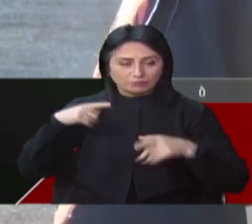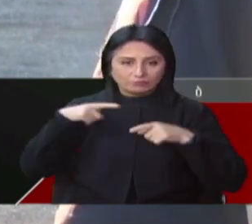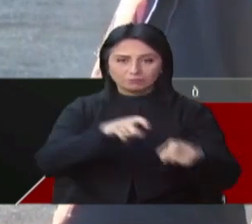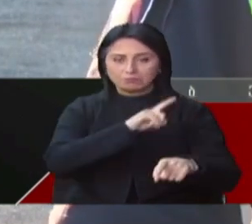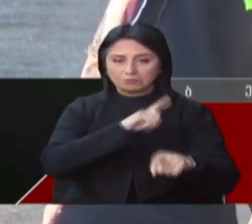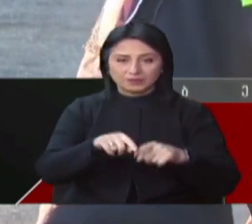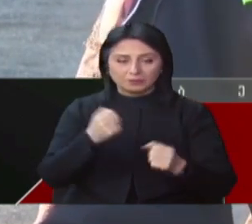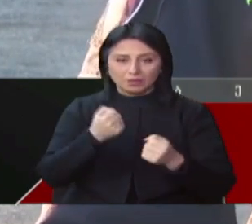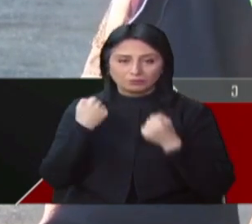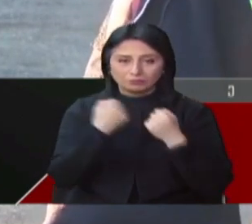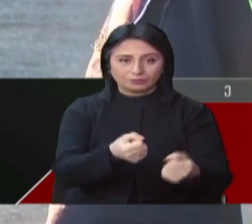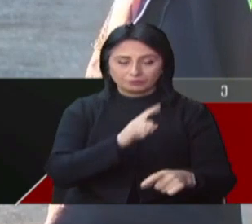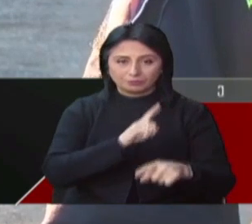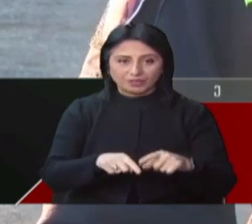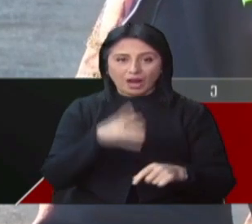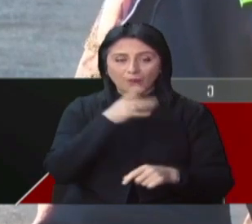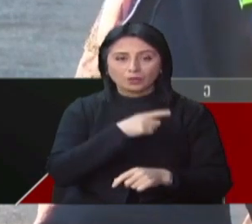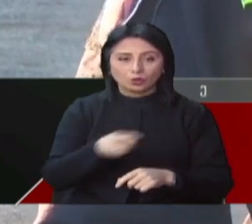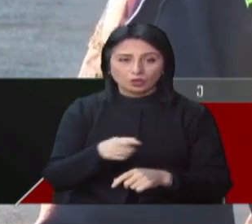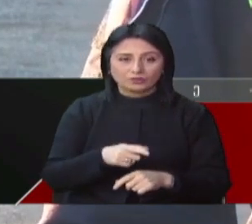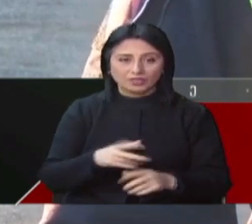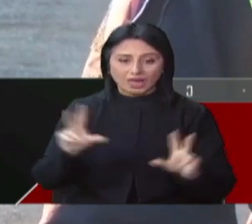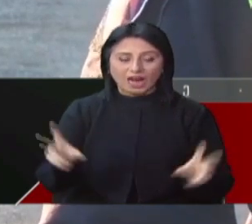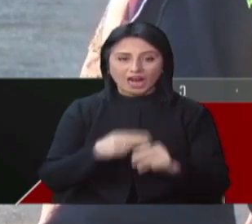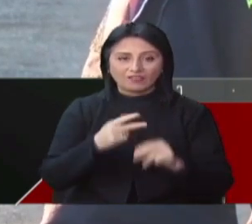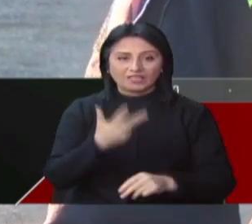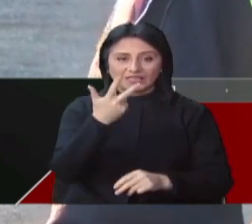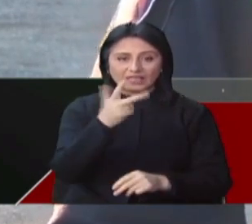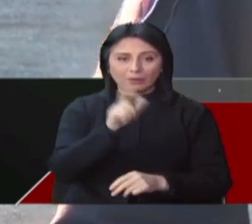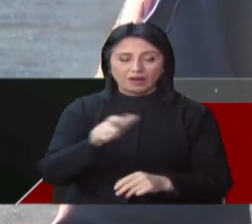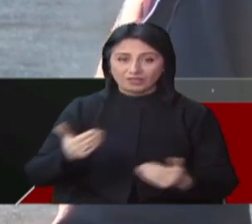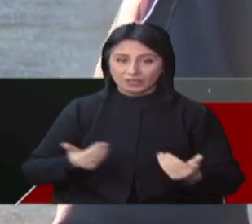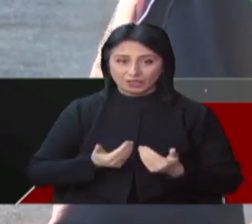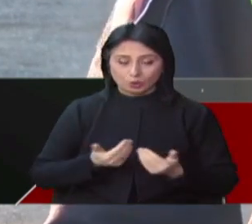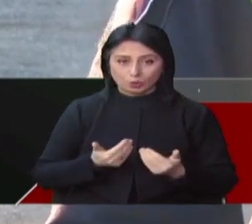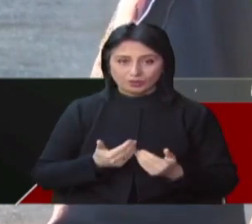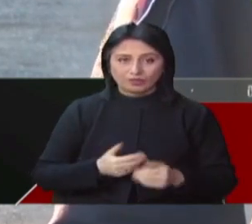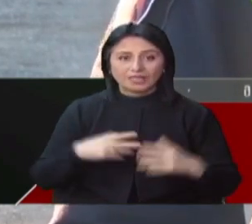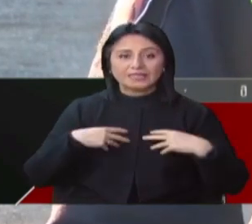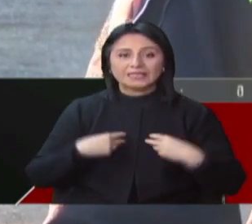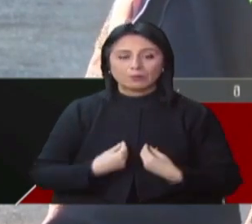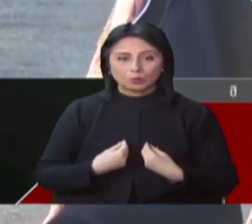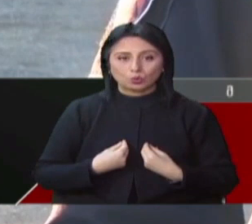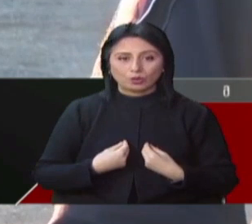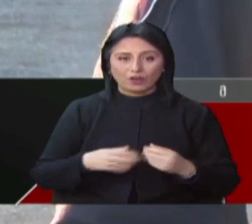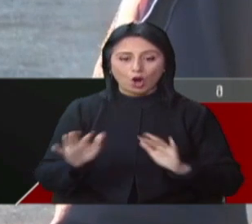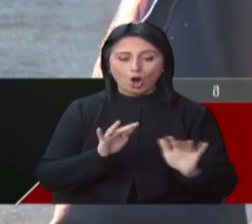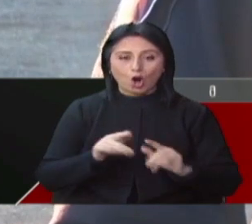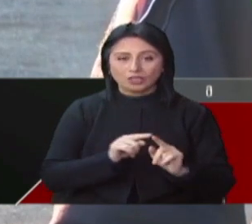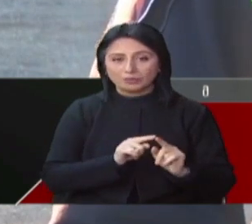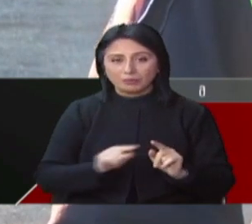ადამიანების შესახებ. ამ დროისათვის გადავარჩინეთ 3 ადამიანის სიცოცხლე. სამწუხაროდ